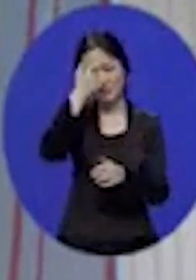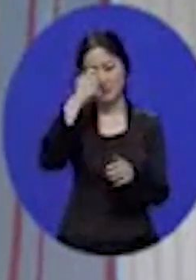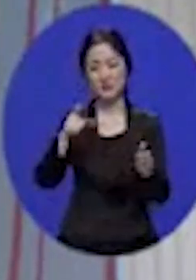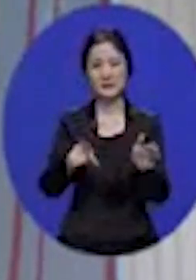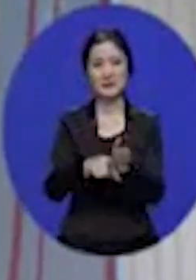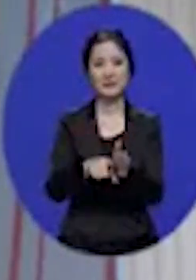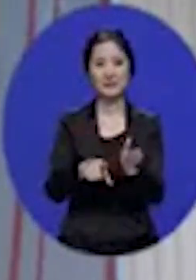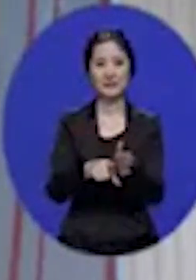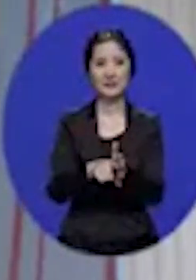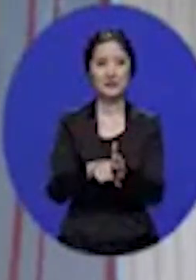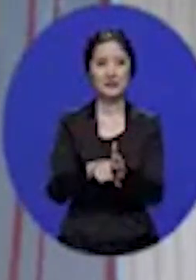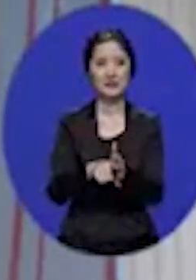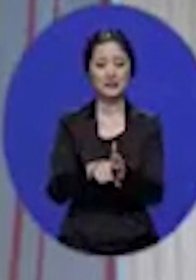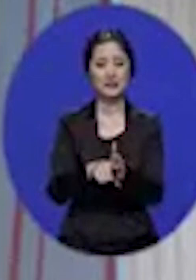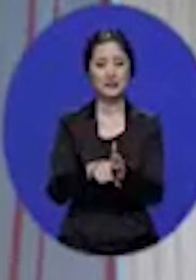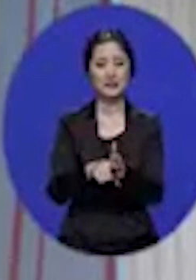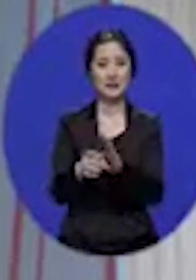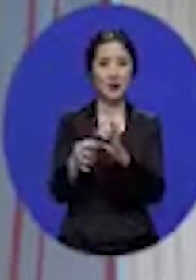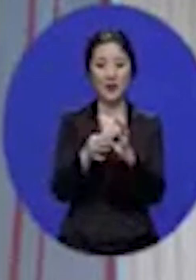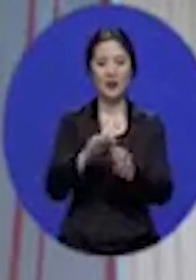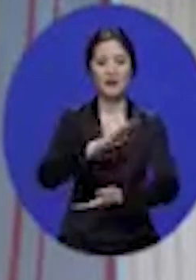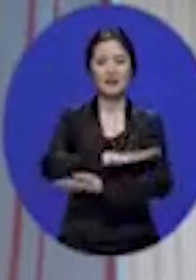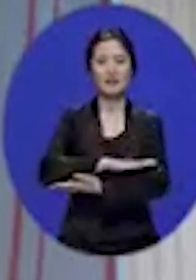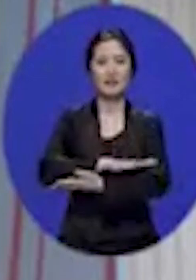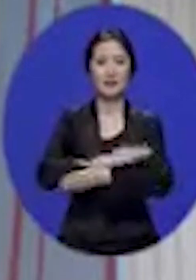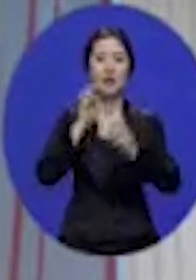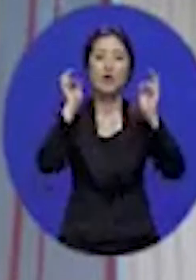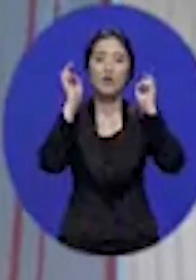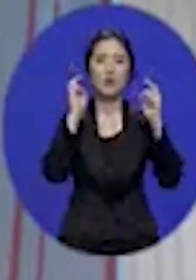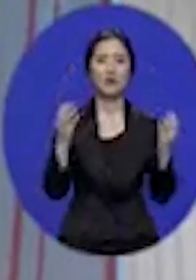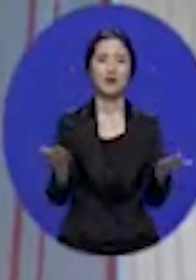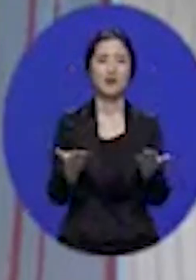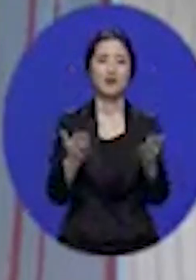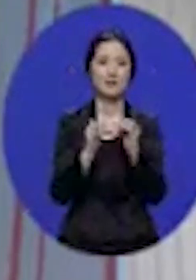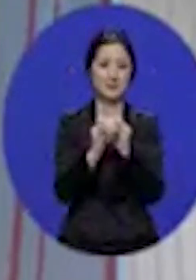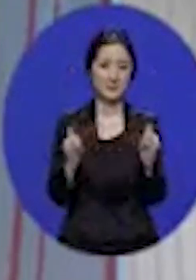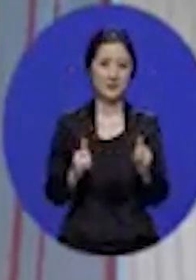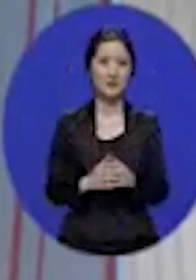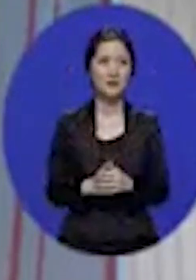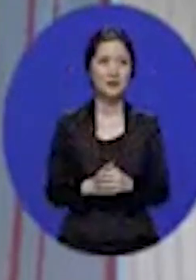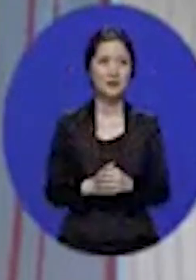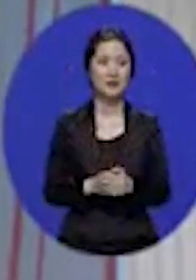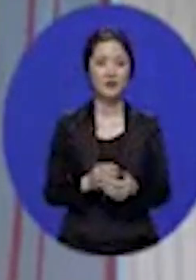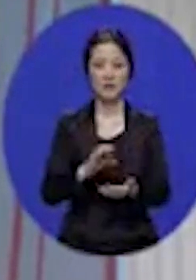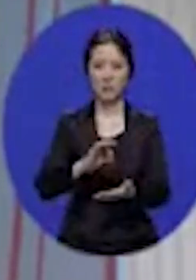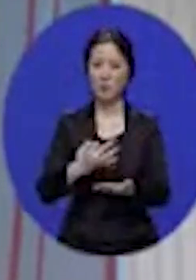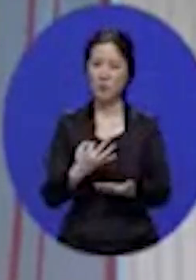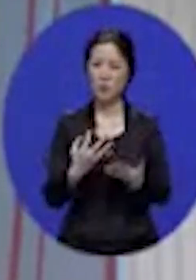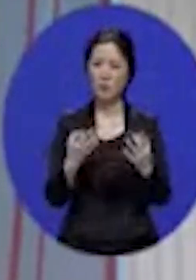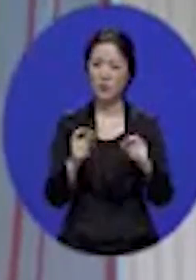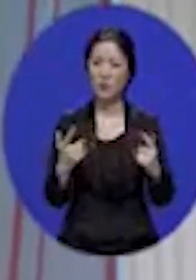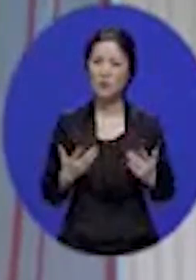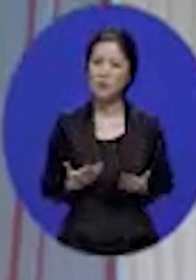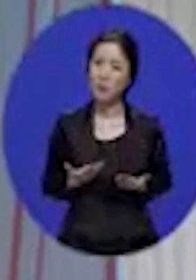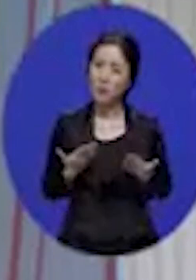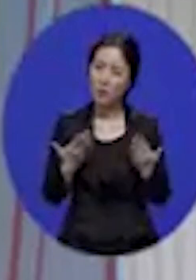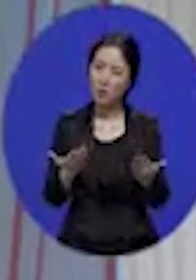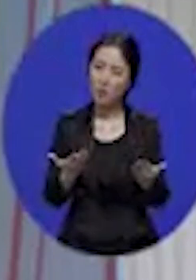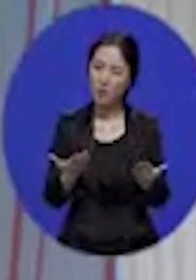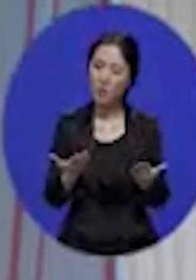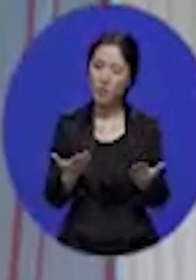그 출판사에 다니는 남자였어요. 그러니까 월급은 커녕 그냥 거의 봉사활동의 수준?